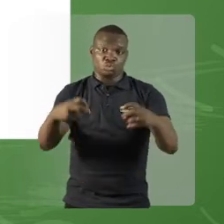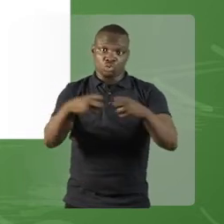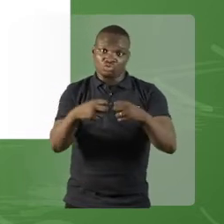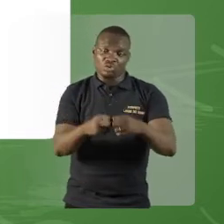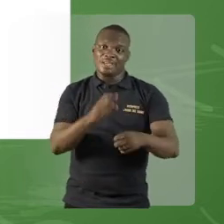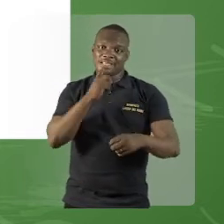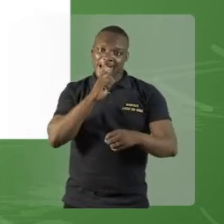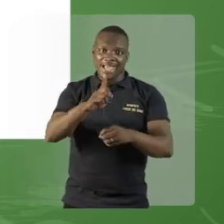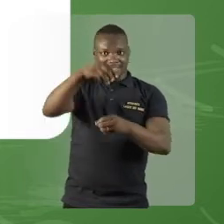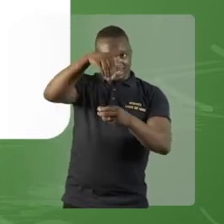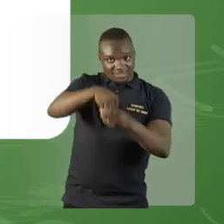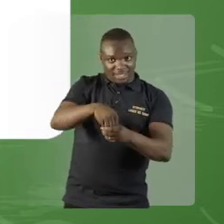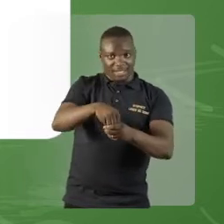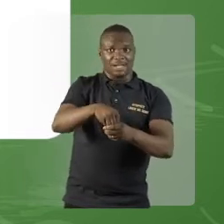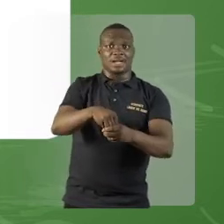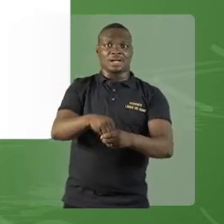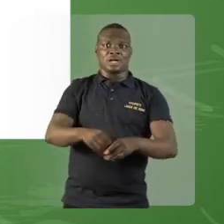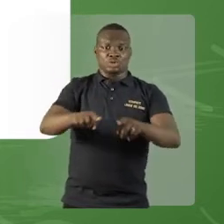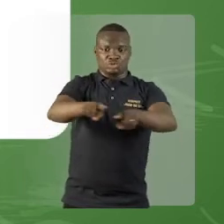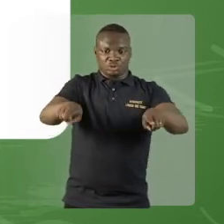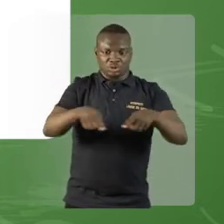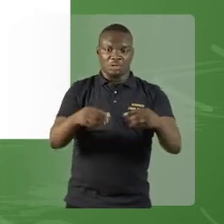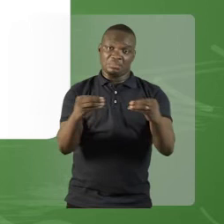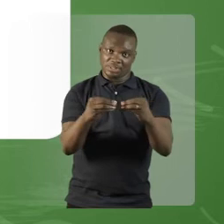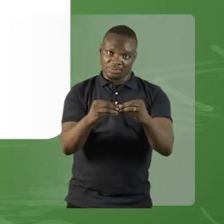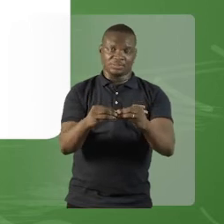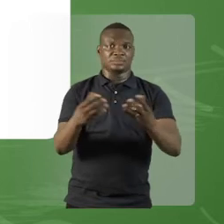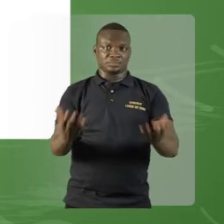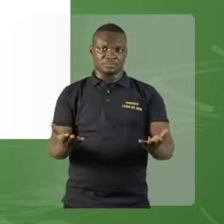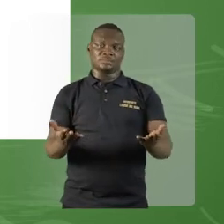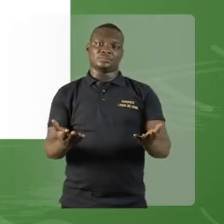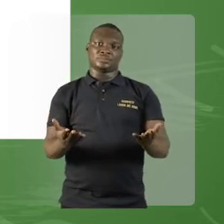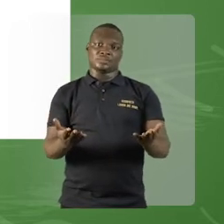dans le champ magnétique. J'insiste sur ce fait.